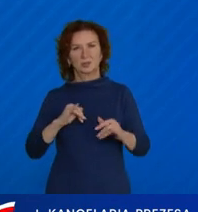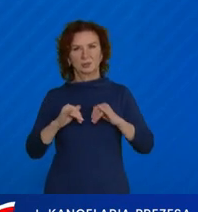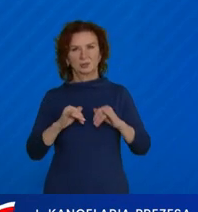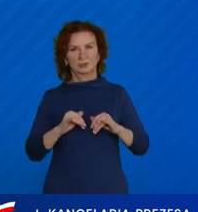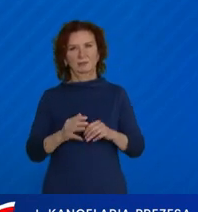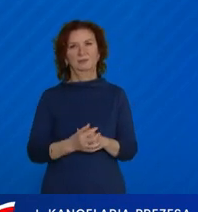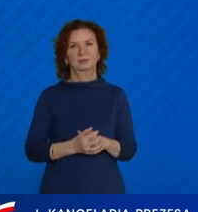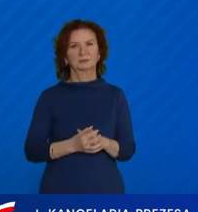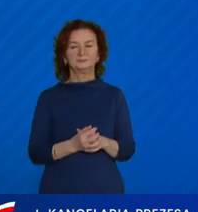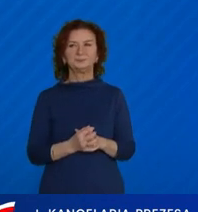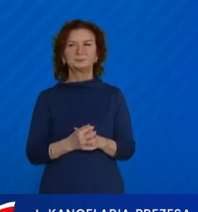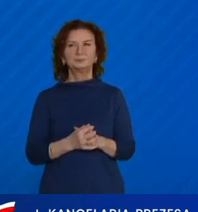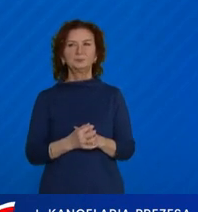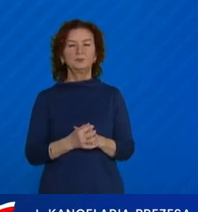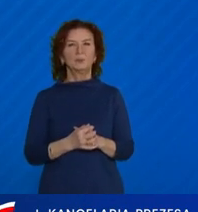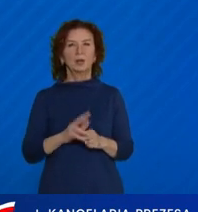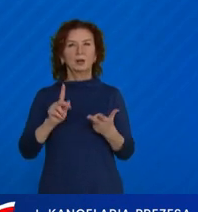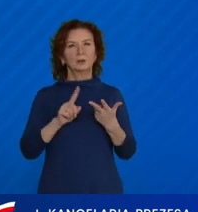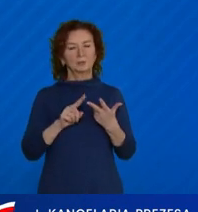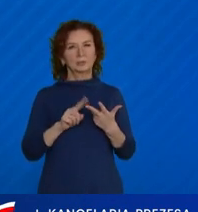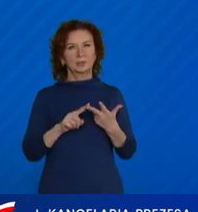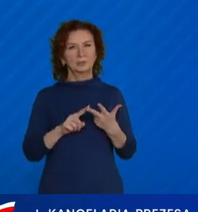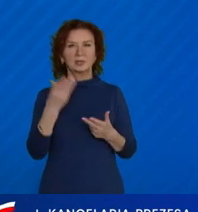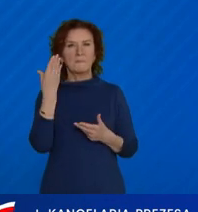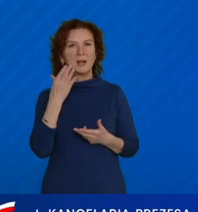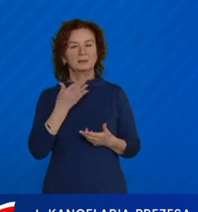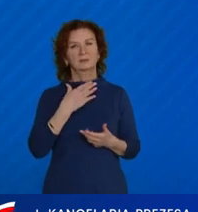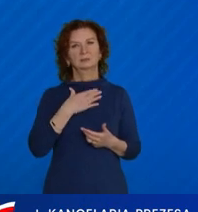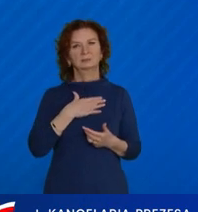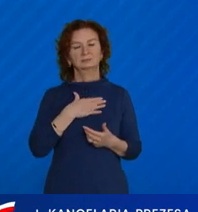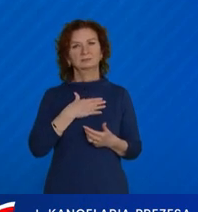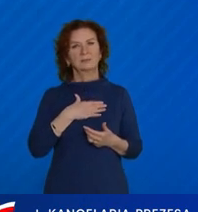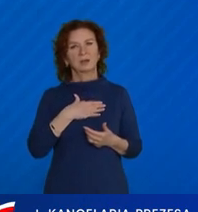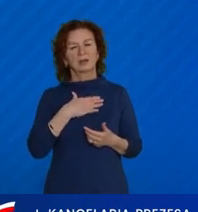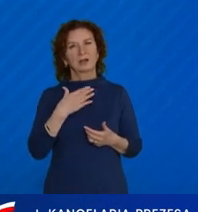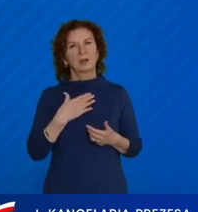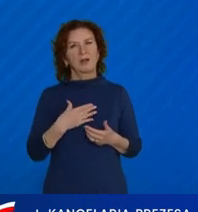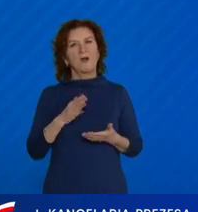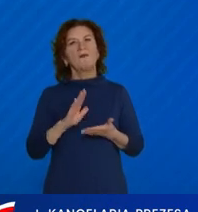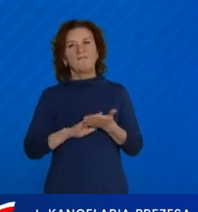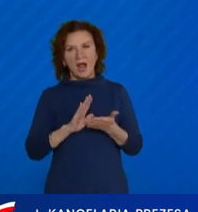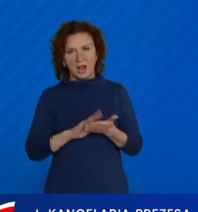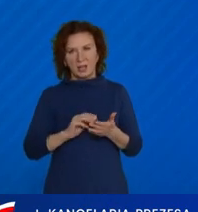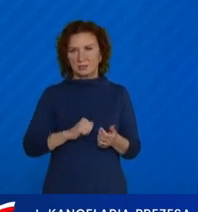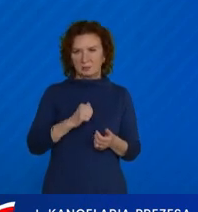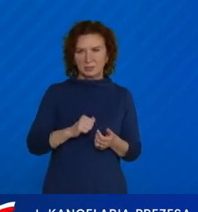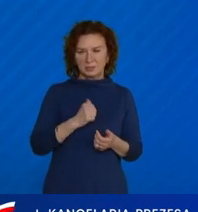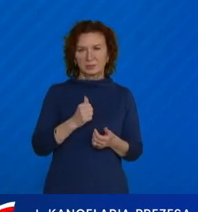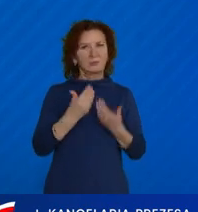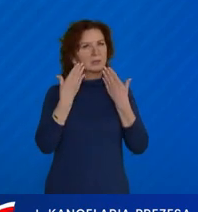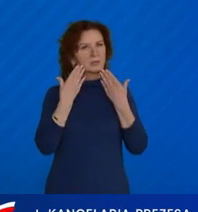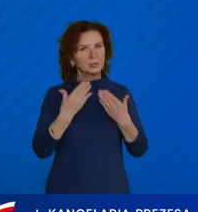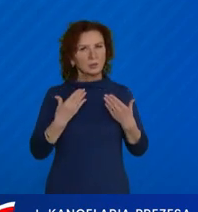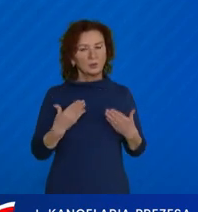jest uzupełniana. Po trzecie, ja bardzo sobie chwalę i tu też bardzo dziękuję, bo jesteśmy w